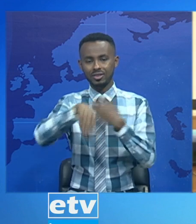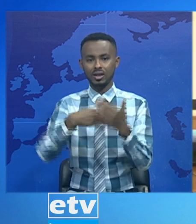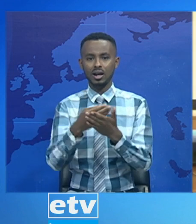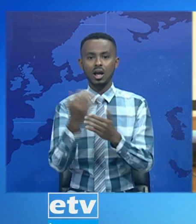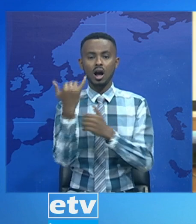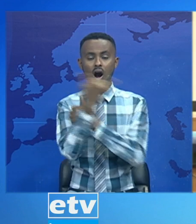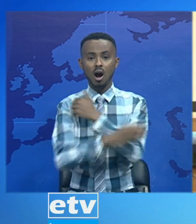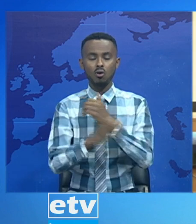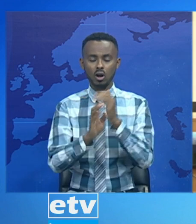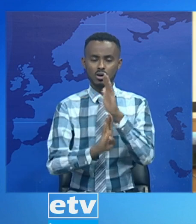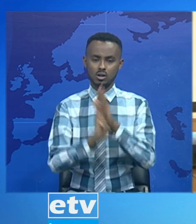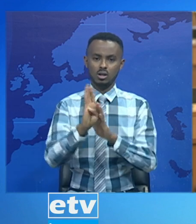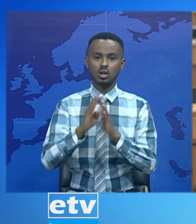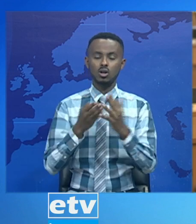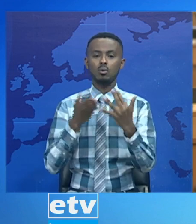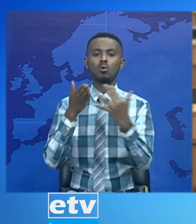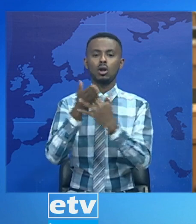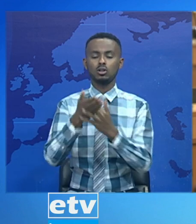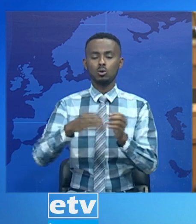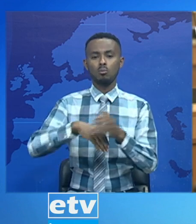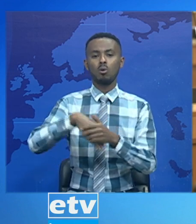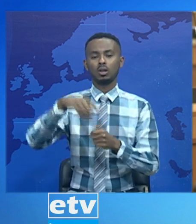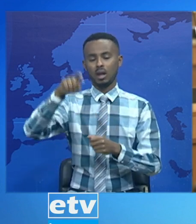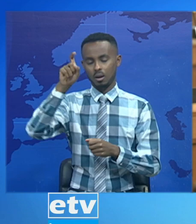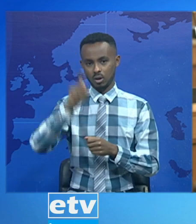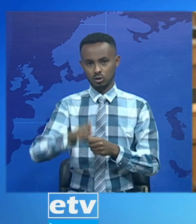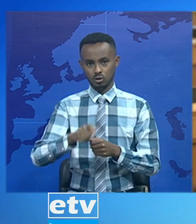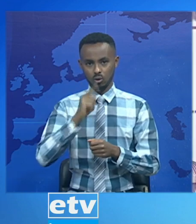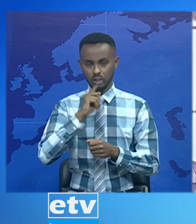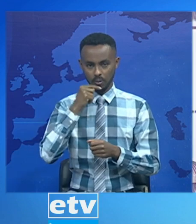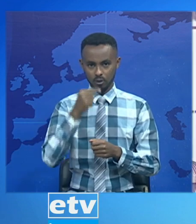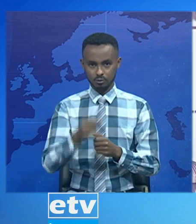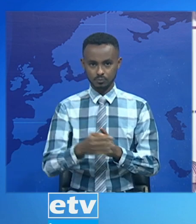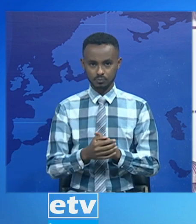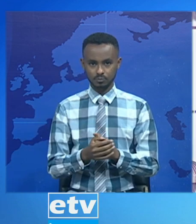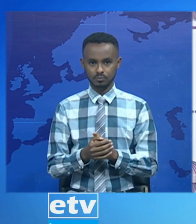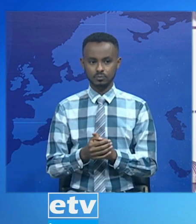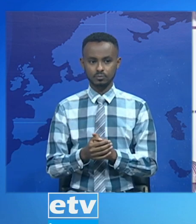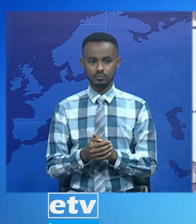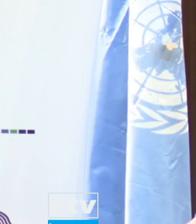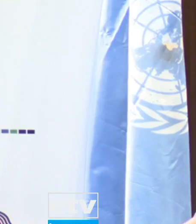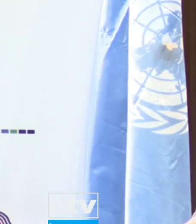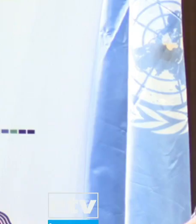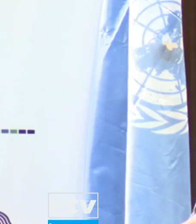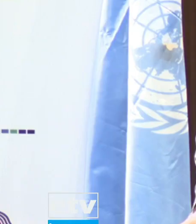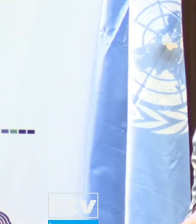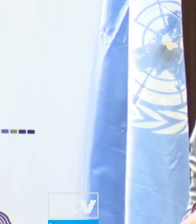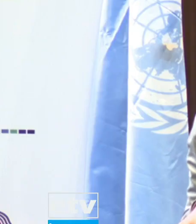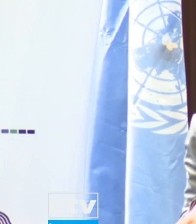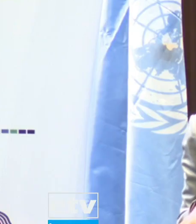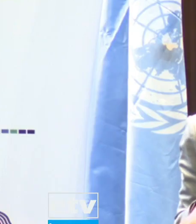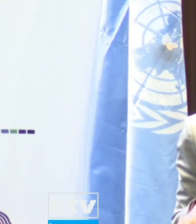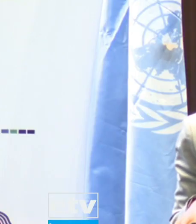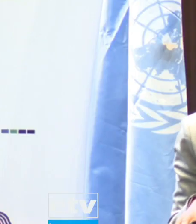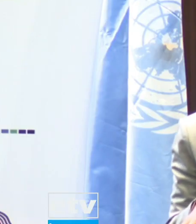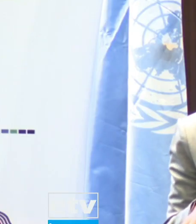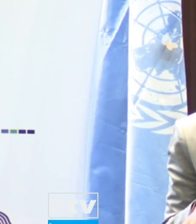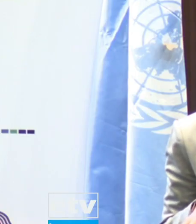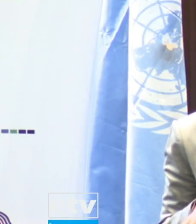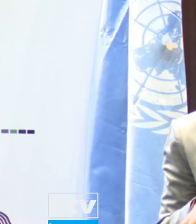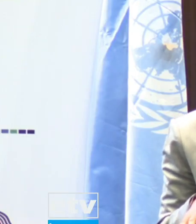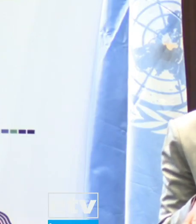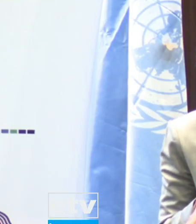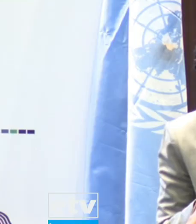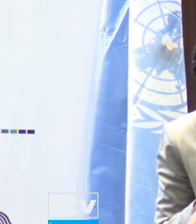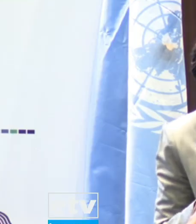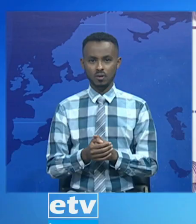ለአጠቃላይ አህጉራዊ እድገት የበኩላቸውን መወጣት አለባቸው ነው የተባለው። If Africa does not put together a comprehensive development package which